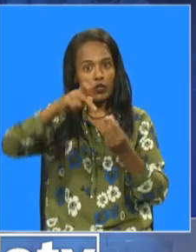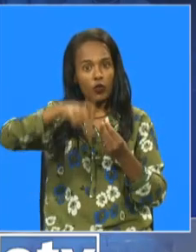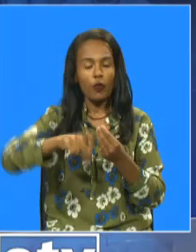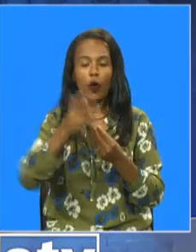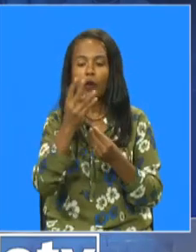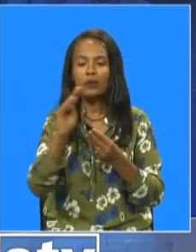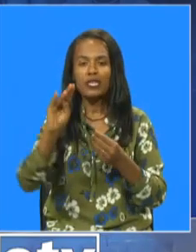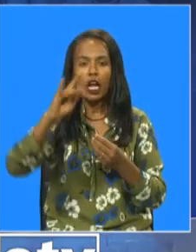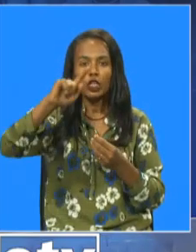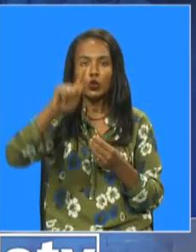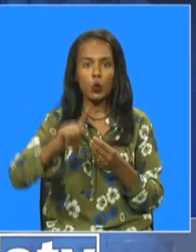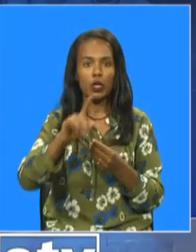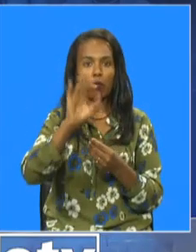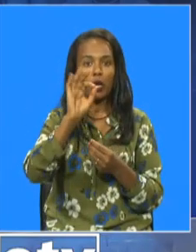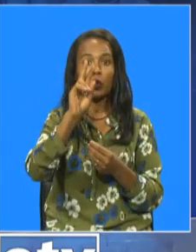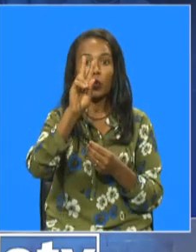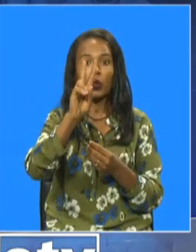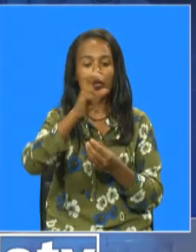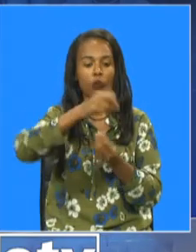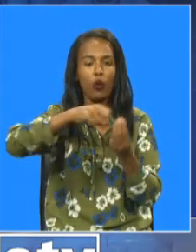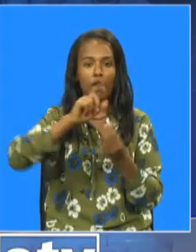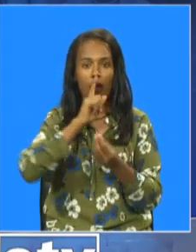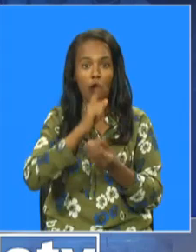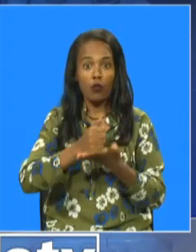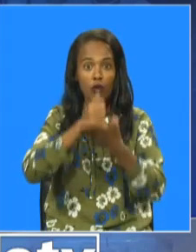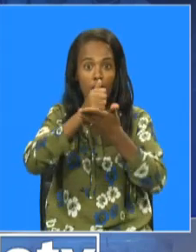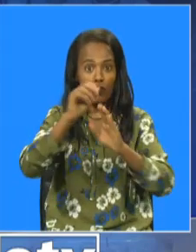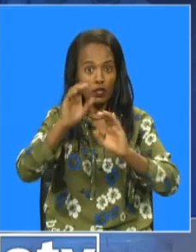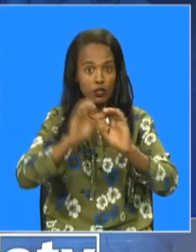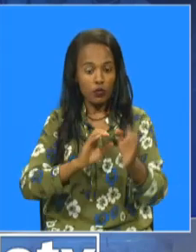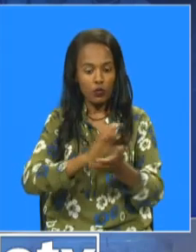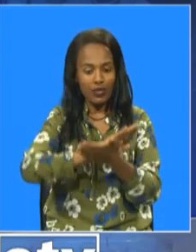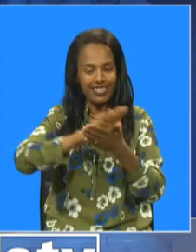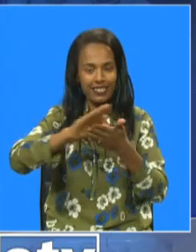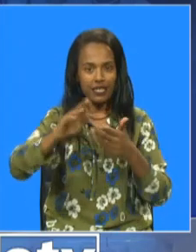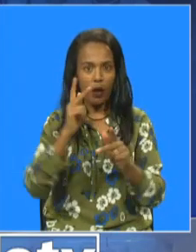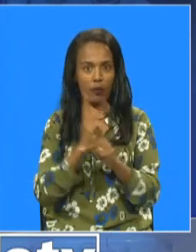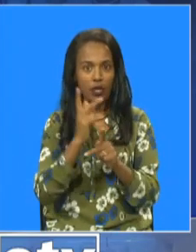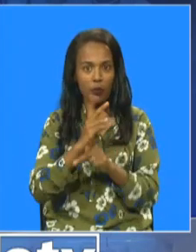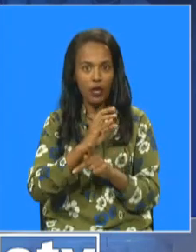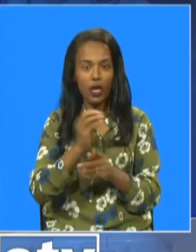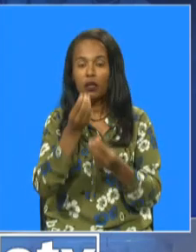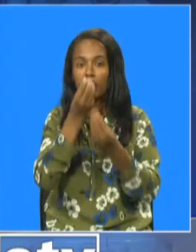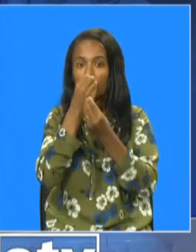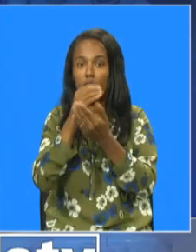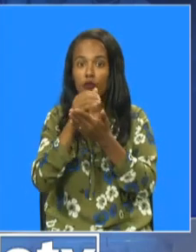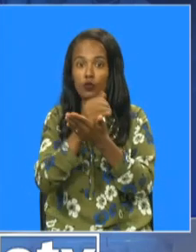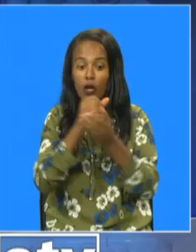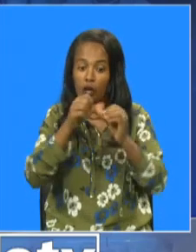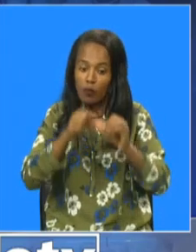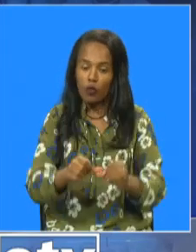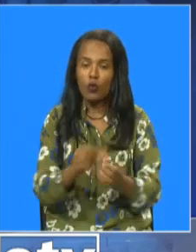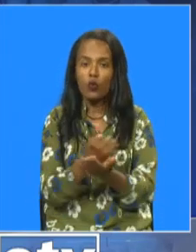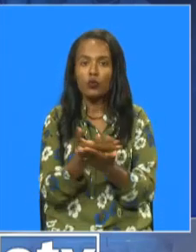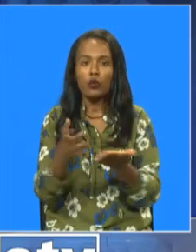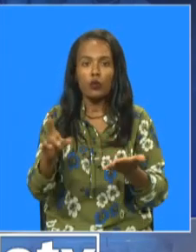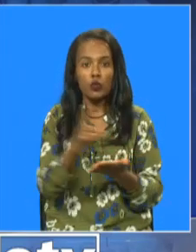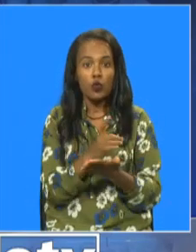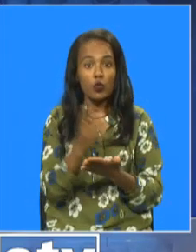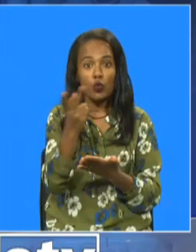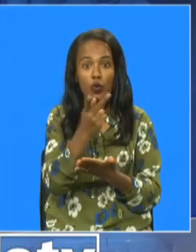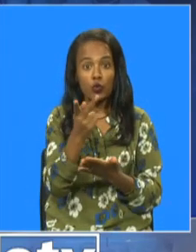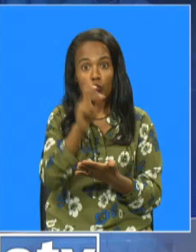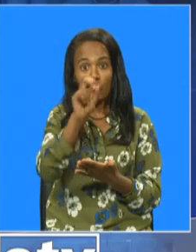ዞን ለሚገኙ ሁለት ወረዳዎች ነው። ድጋፍ የተደረጉት ደግሞ የንጽህና መጠበቂያና ለምግብ ፍጆታ የሚውሉ ቁሳቁስ ሲሆን በተለይም ደግሞ